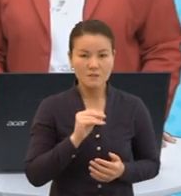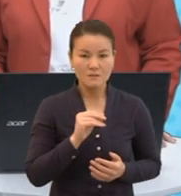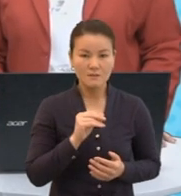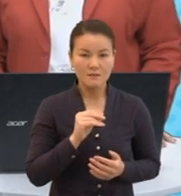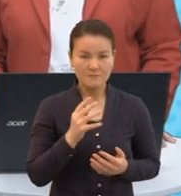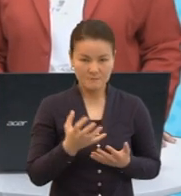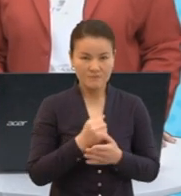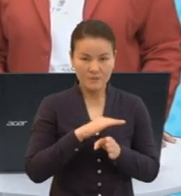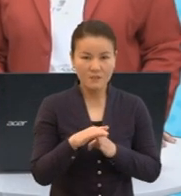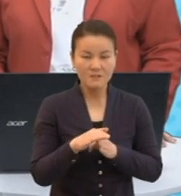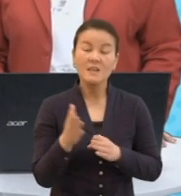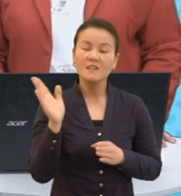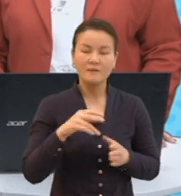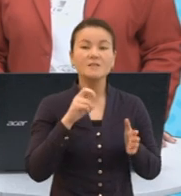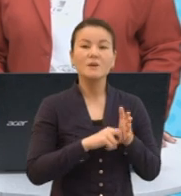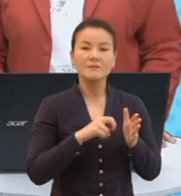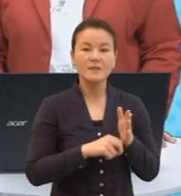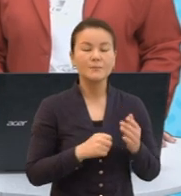Справились? А теперь давайте проверим.